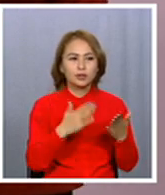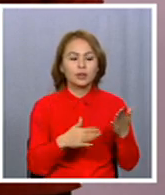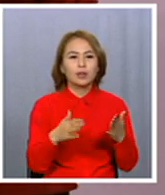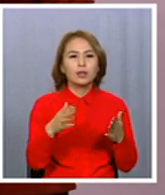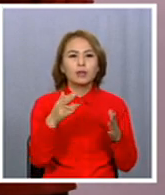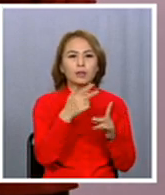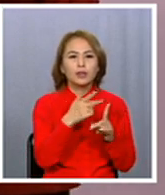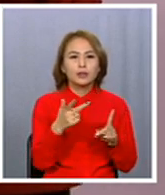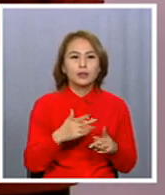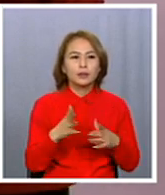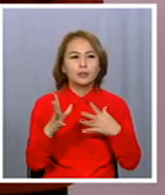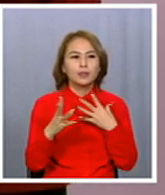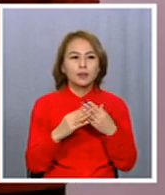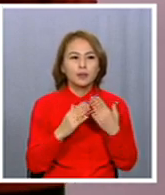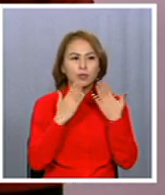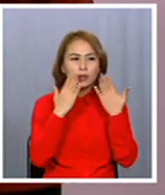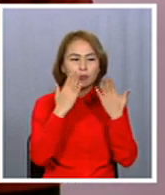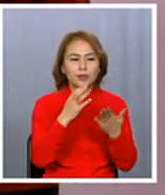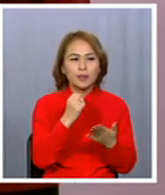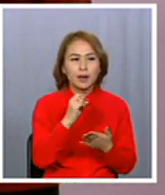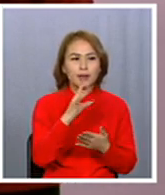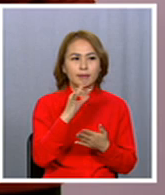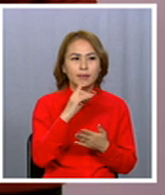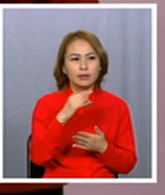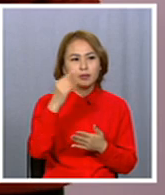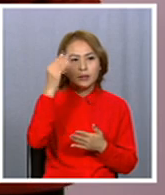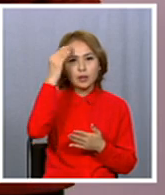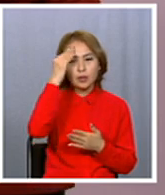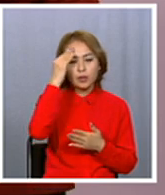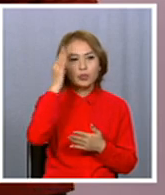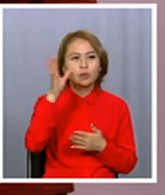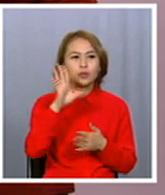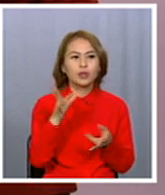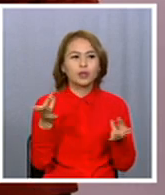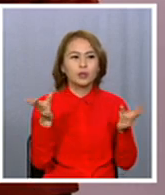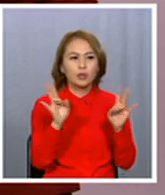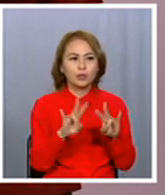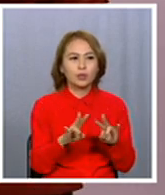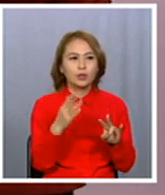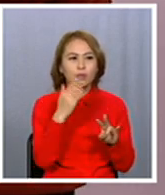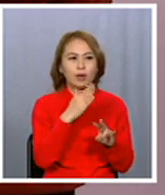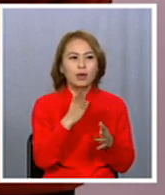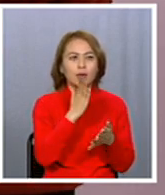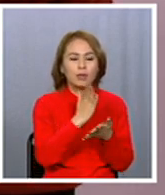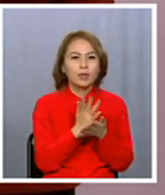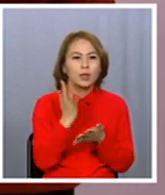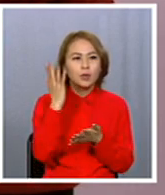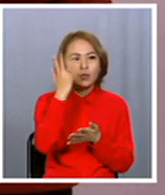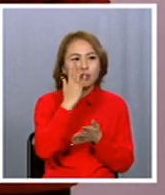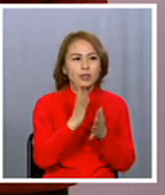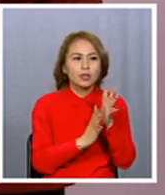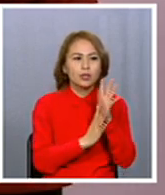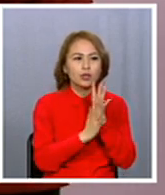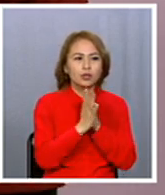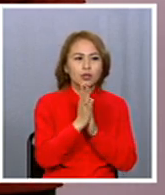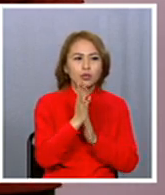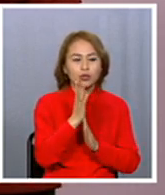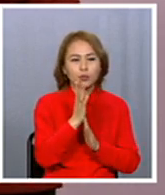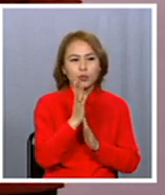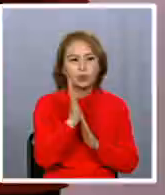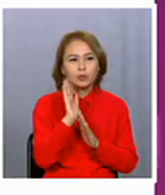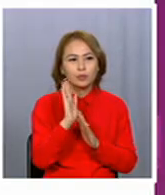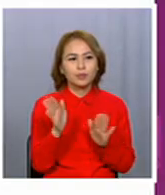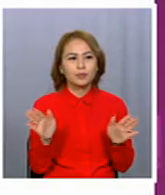оқиымыз. Әділ терең ой құшағында отыр. Оның бар арманы өскенде ұшқыш